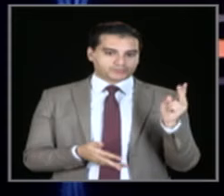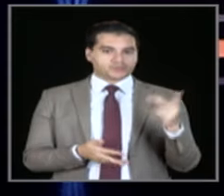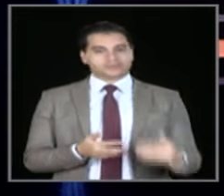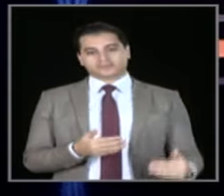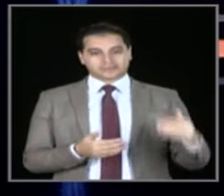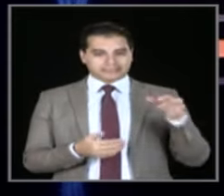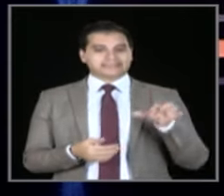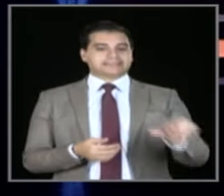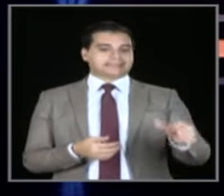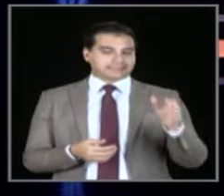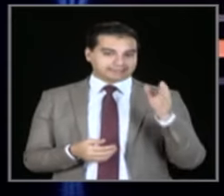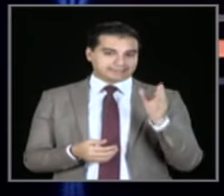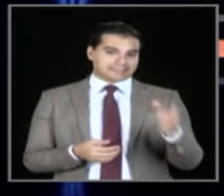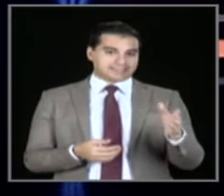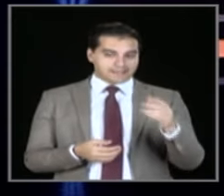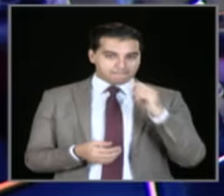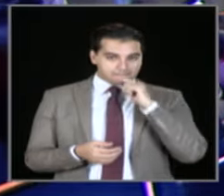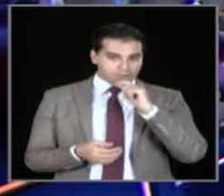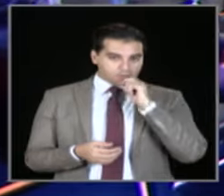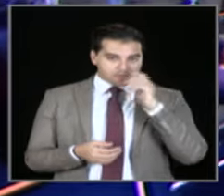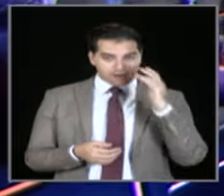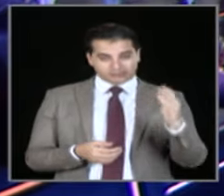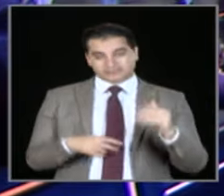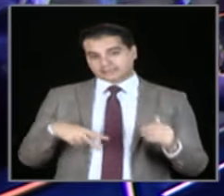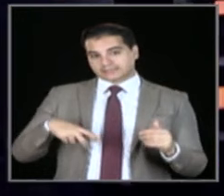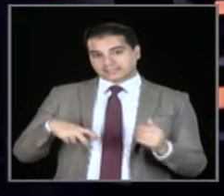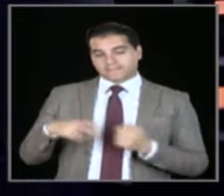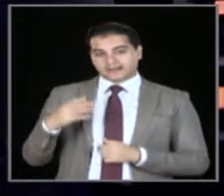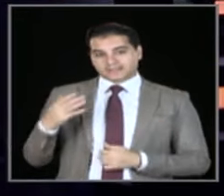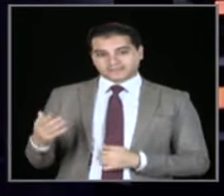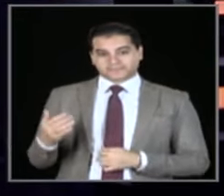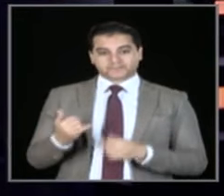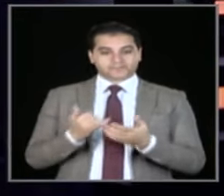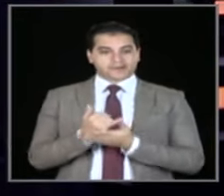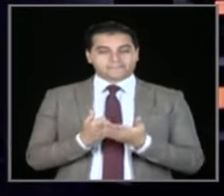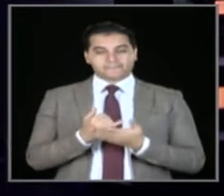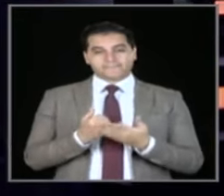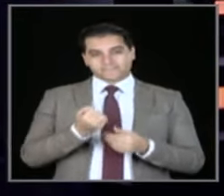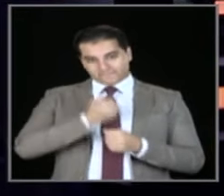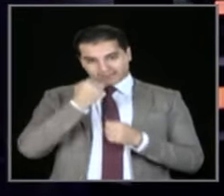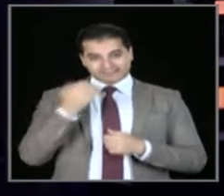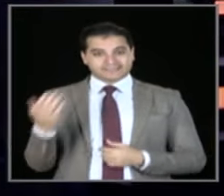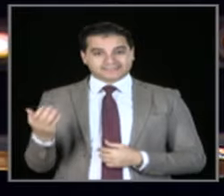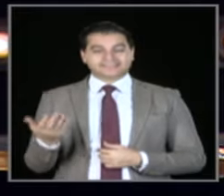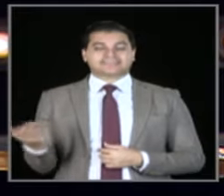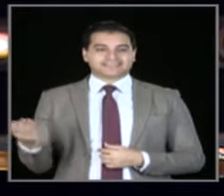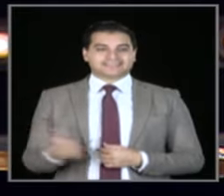وتقدمته. 90 اللوزي دمياط، 80 مدرسة مغاغة القديمة